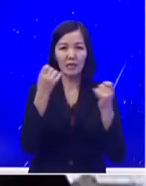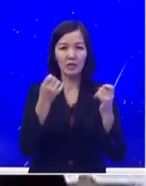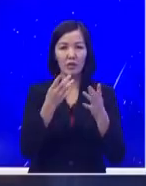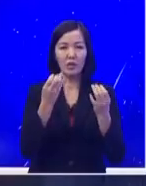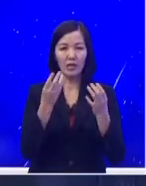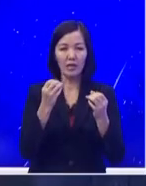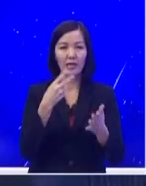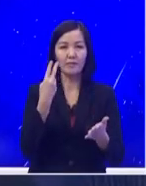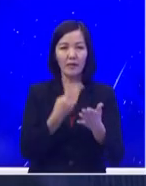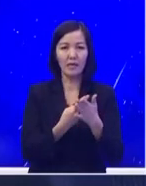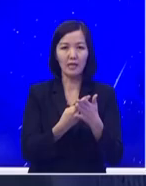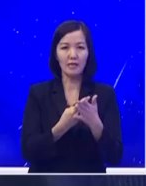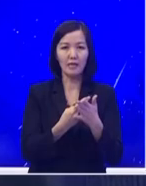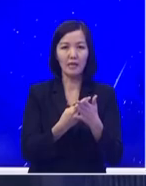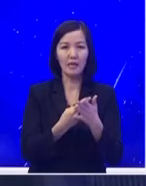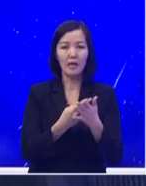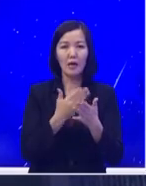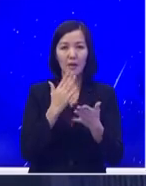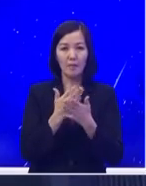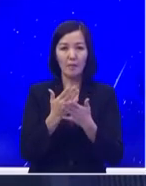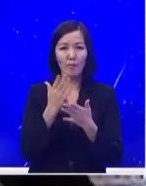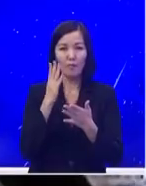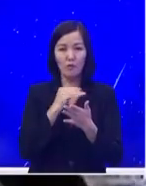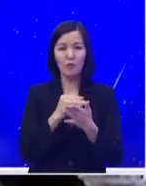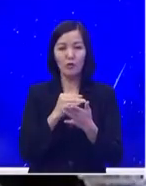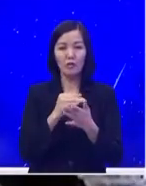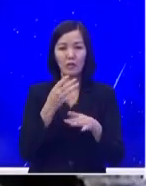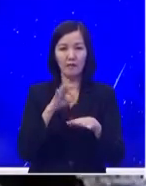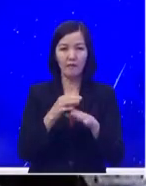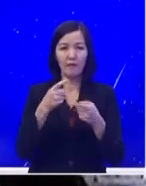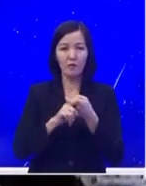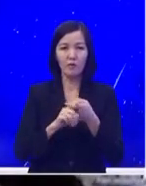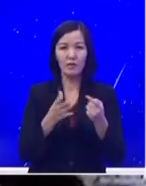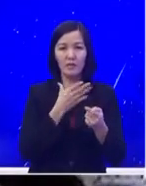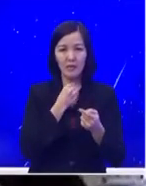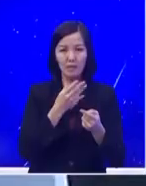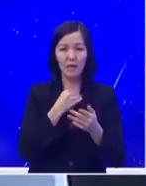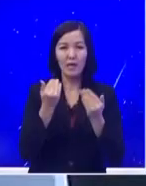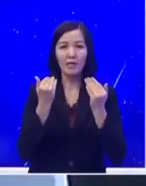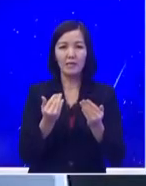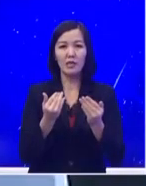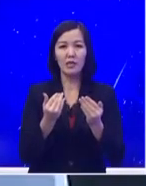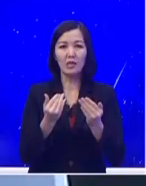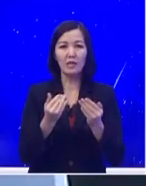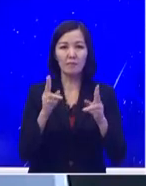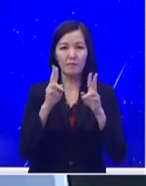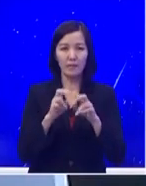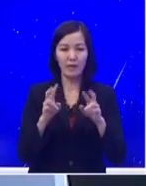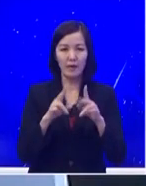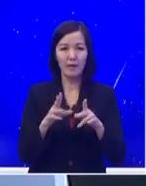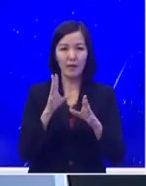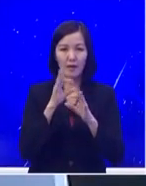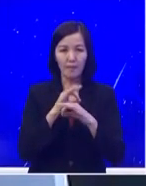еще о госпитализации с подозрением на вирус гражданина ЮАР, прибывшего в Симей. Сейчас проводятся эпидемиологические мероприятия